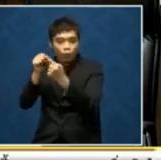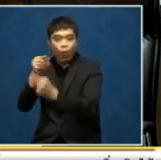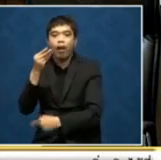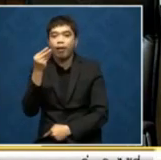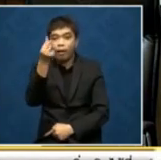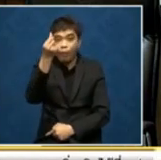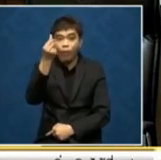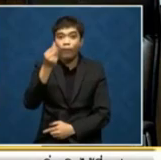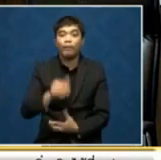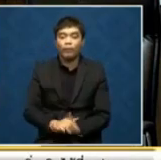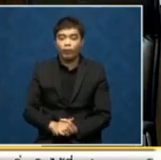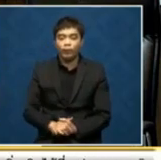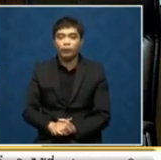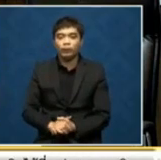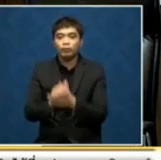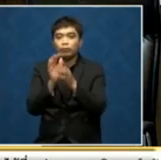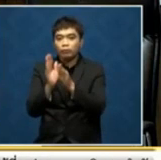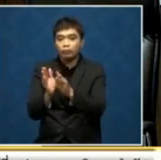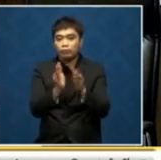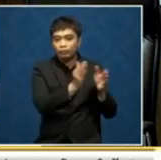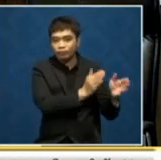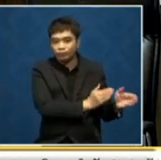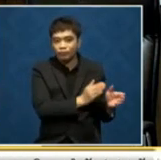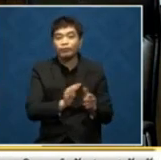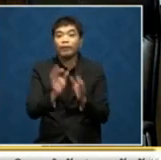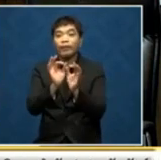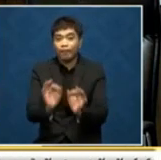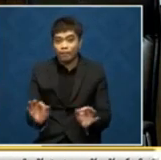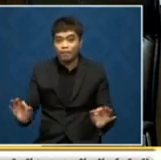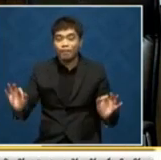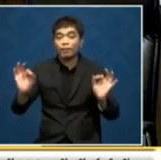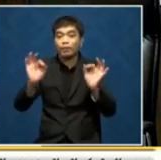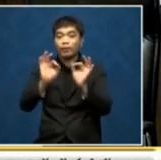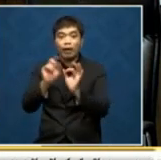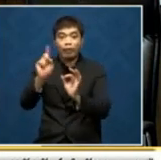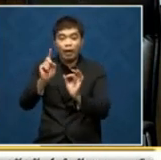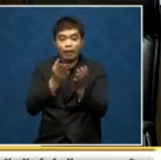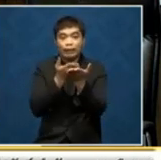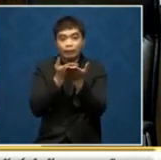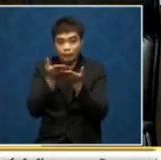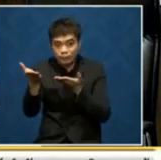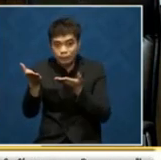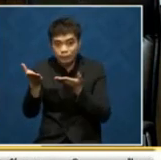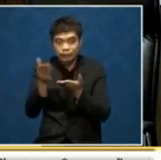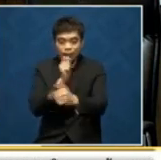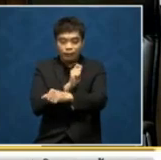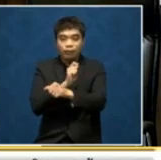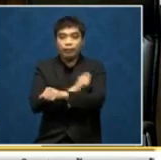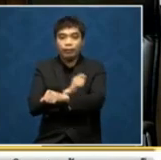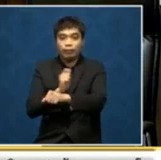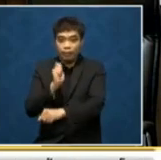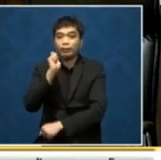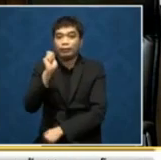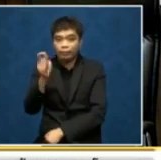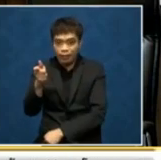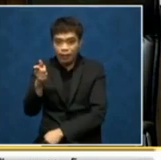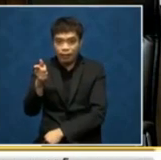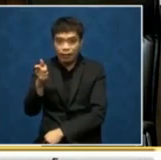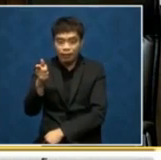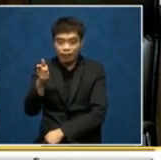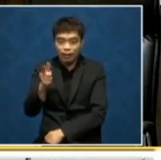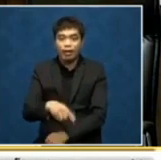ครับเอ่อที่สำคัญอีกส่วนหนึ่งก็คือเรื่องของอ่าการจัดซื้อจัดจ้างนะด้วยระบบอิอิเล็กทรอนิกส์ณปัจจุบันแม้ว่าจะมี